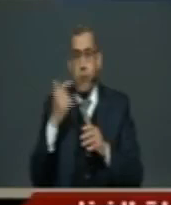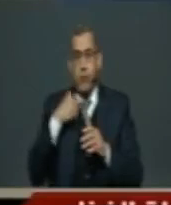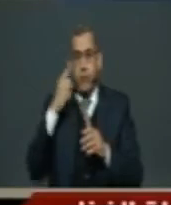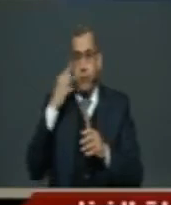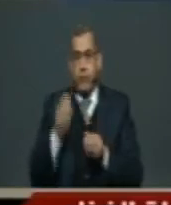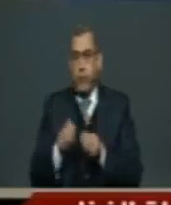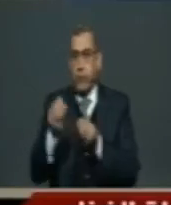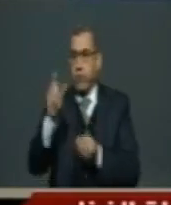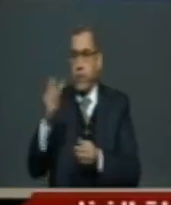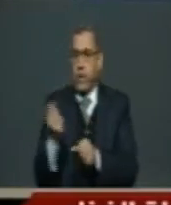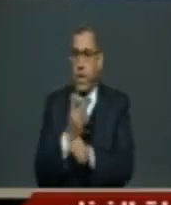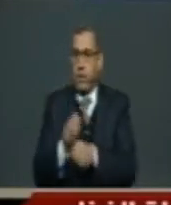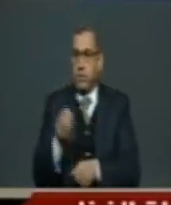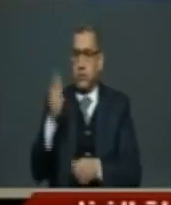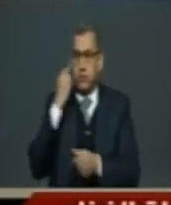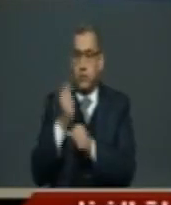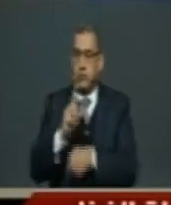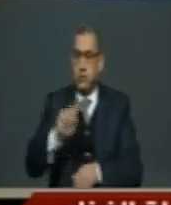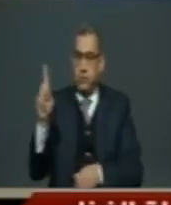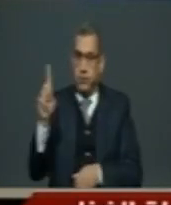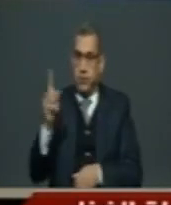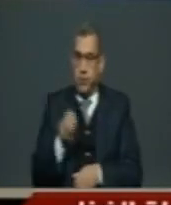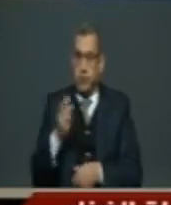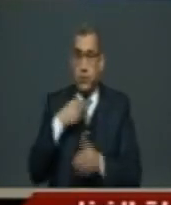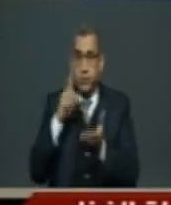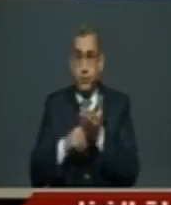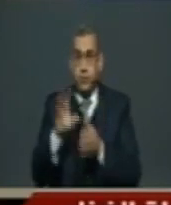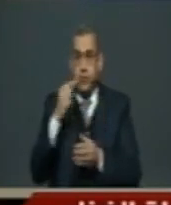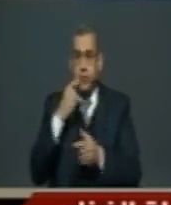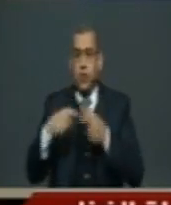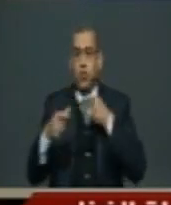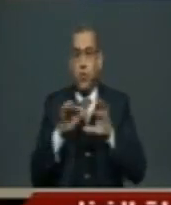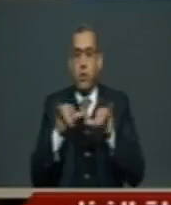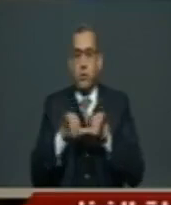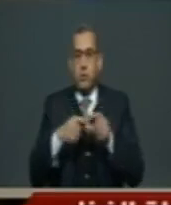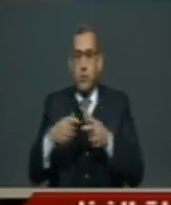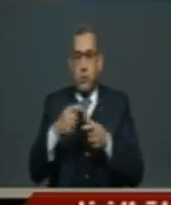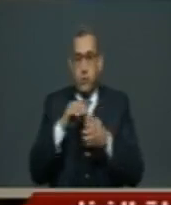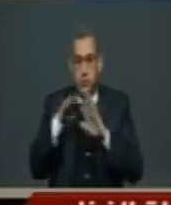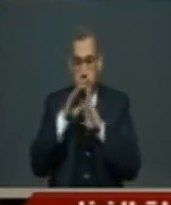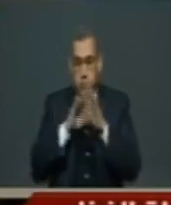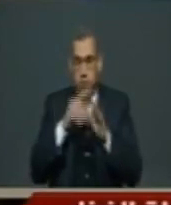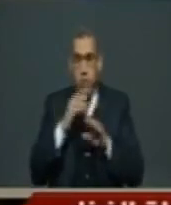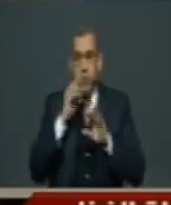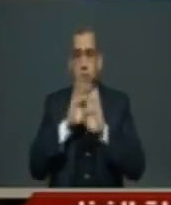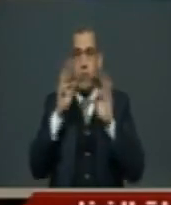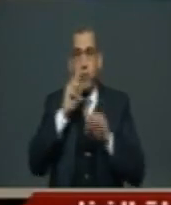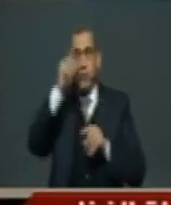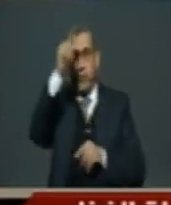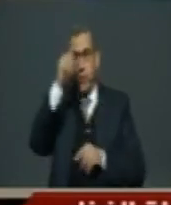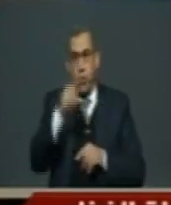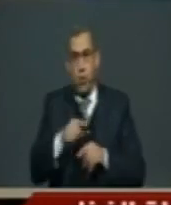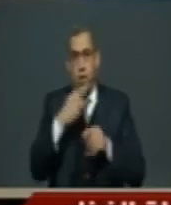لناس توزع، لا، لابد ان يكون هناك حوكمة وضوابط. وبان هنا الباركود